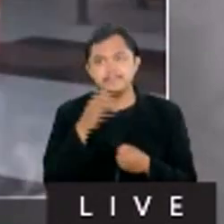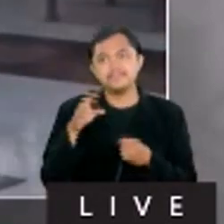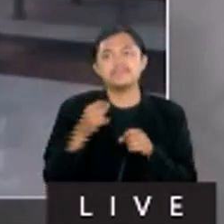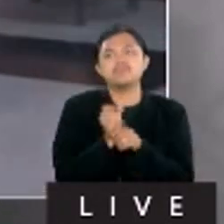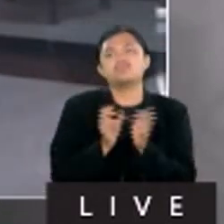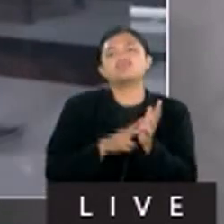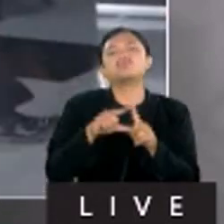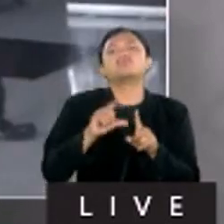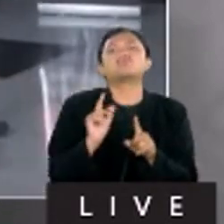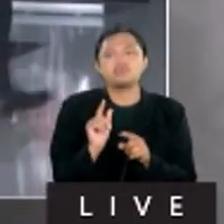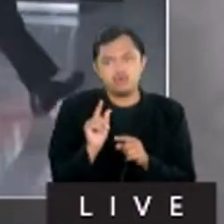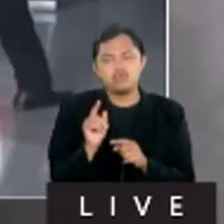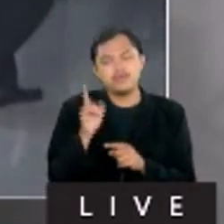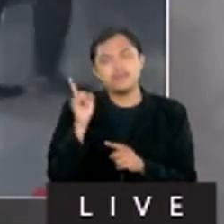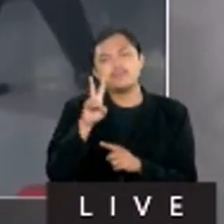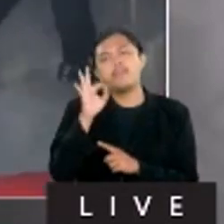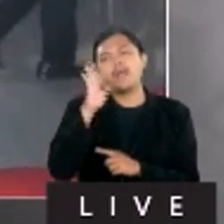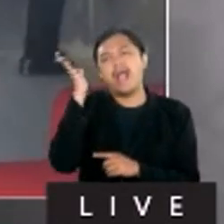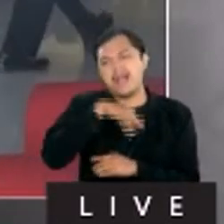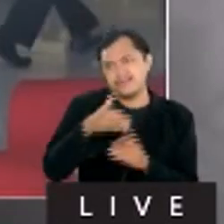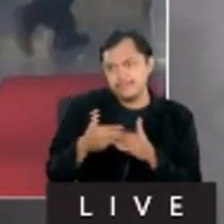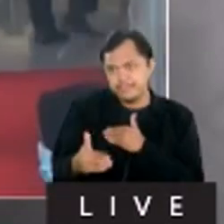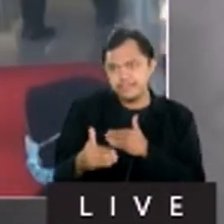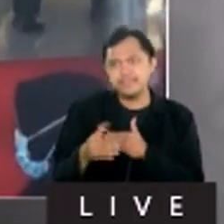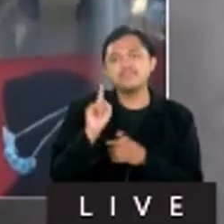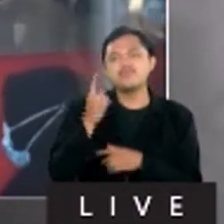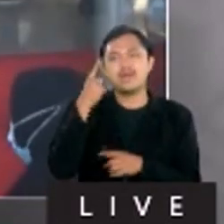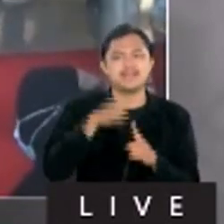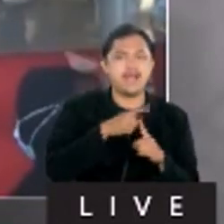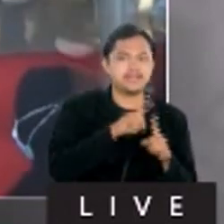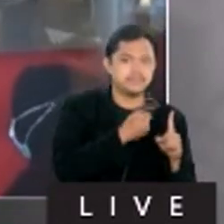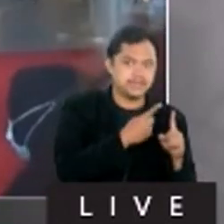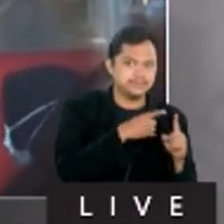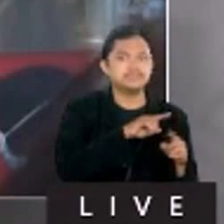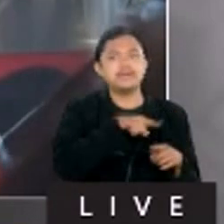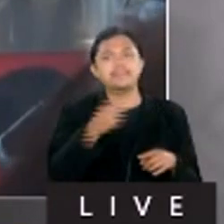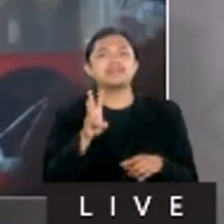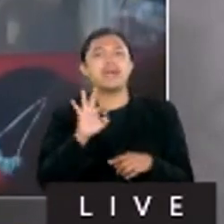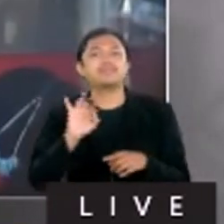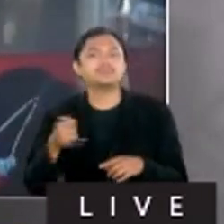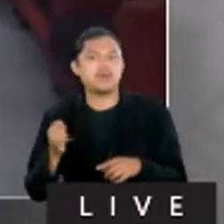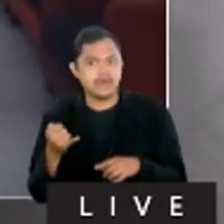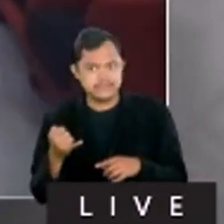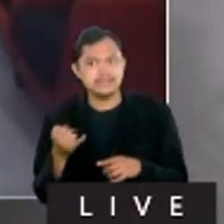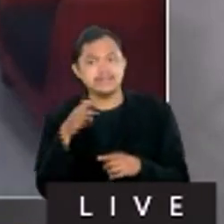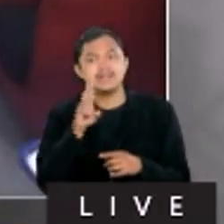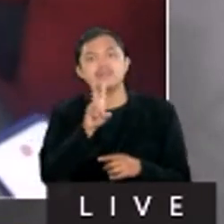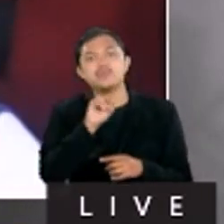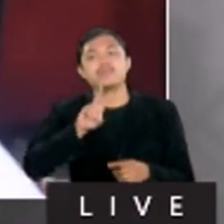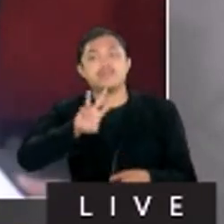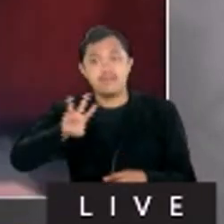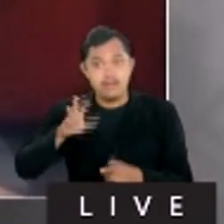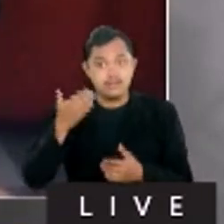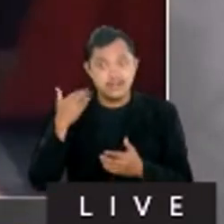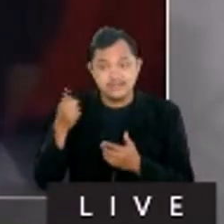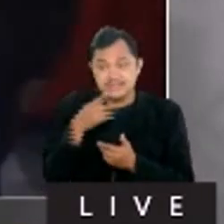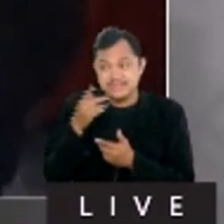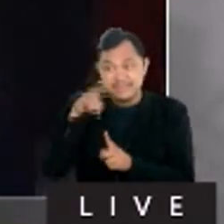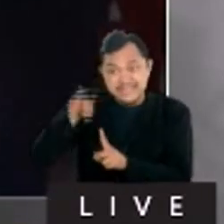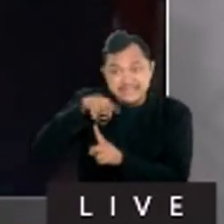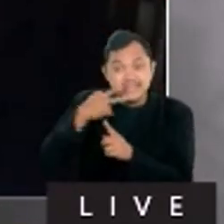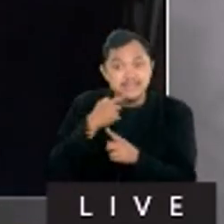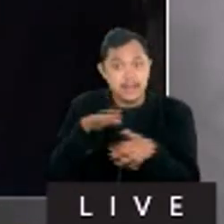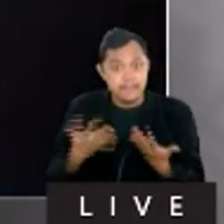selama 20 hari pertama sejak 11 hingga 30 Januari 2023. Lukas akan diperiksa terkait dengan kasus dugaan suap